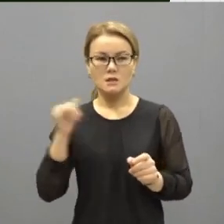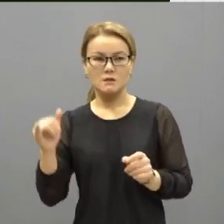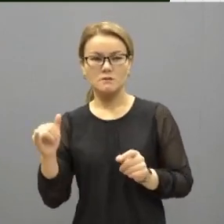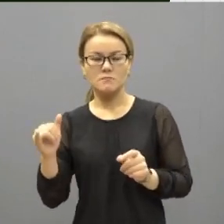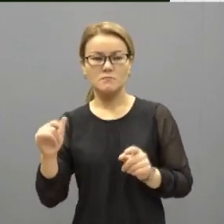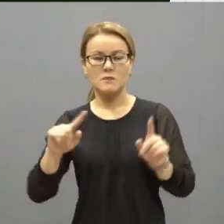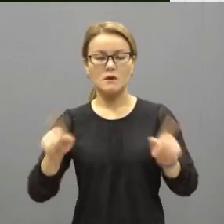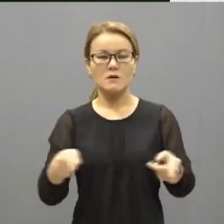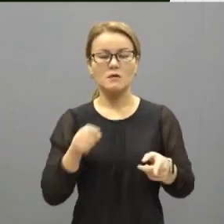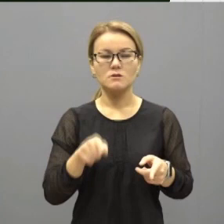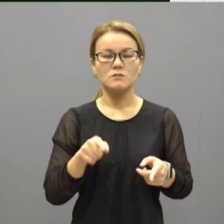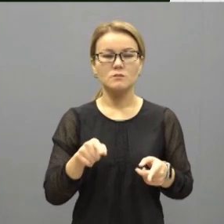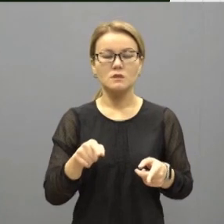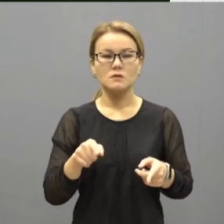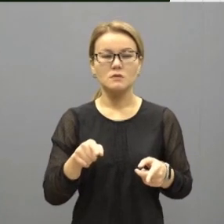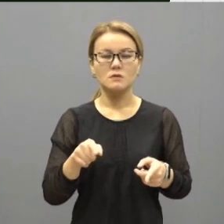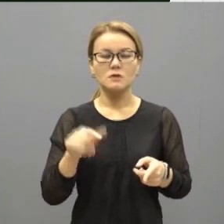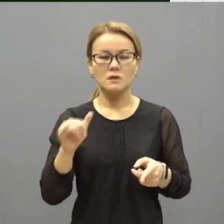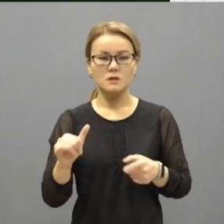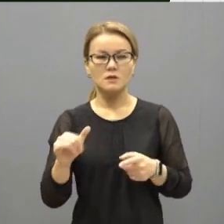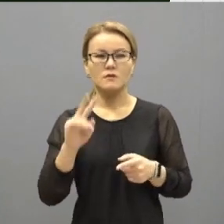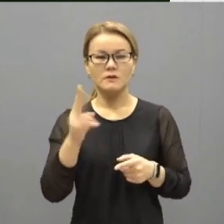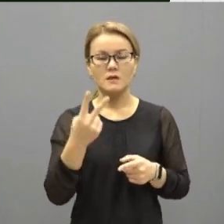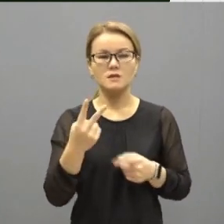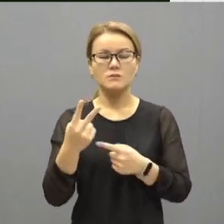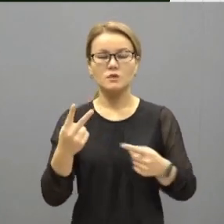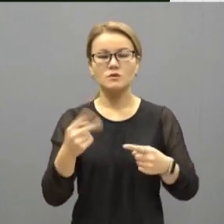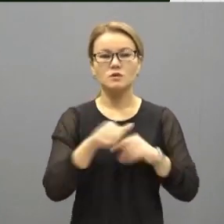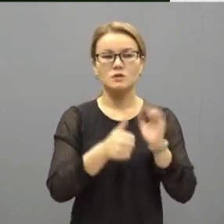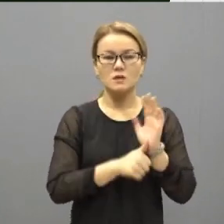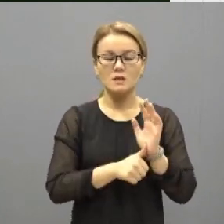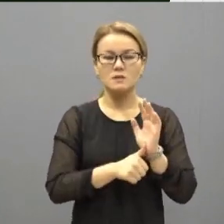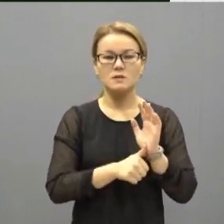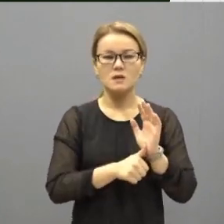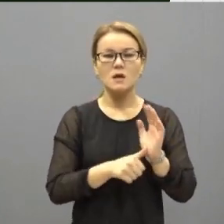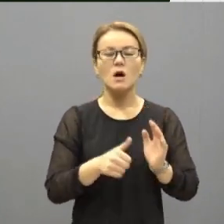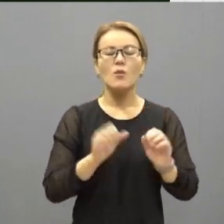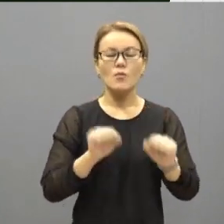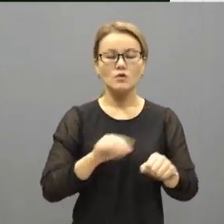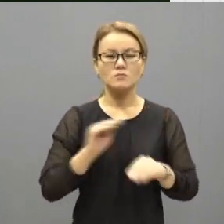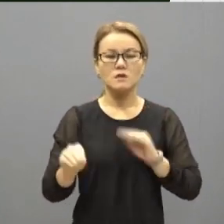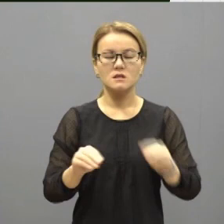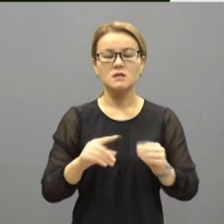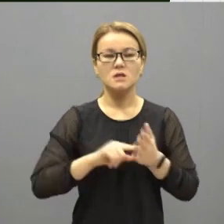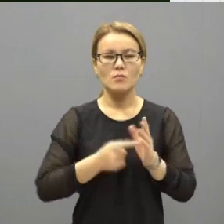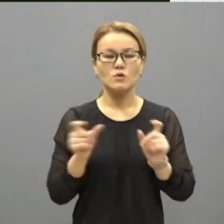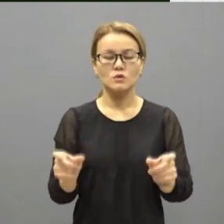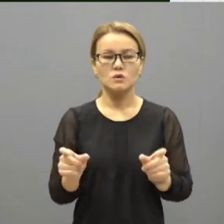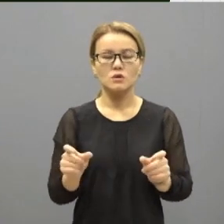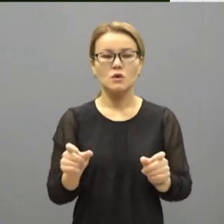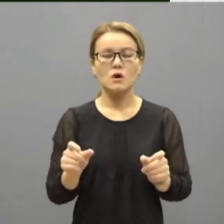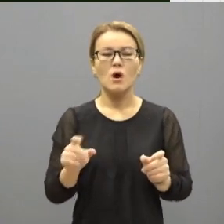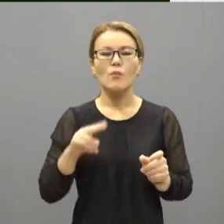И теперь уже третий множитель y в квадрате минус 16 мы опять можем разложить на множители по